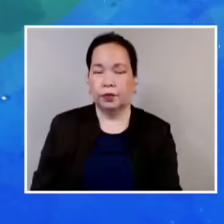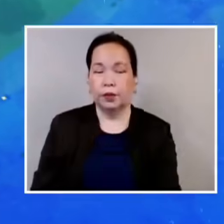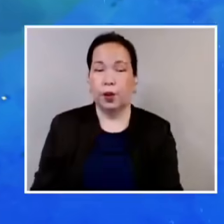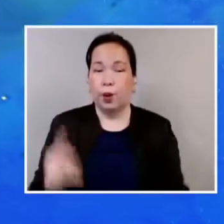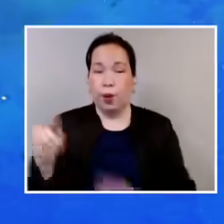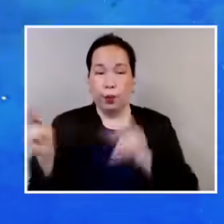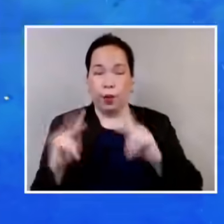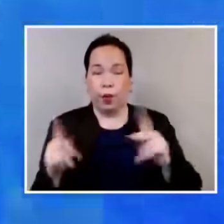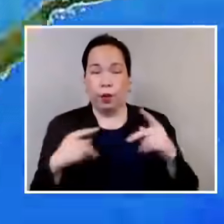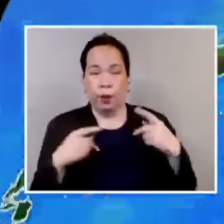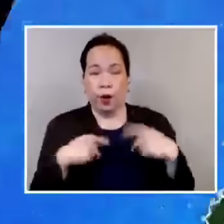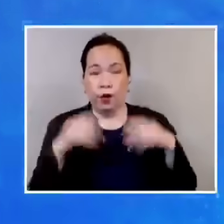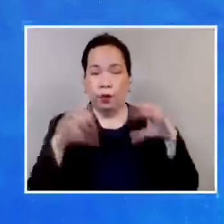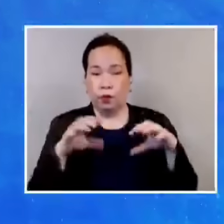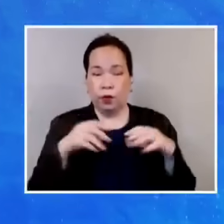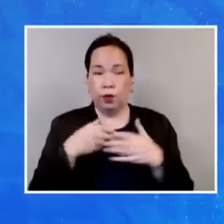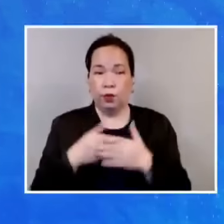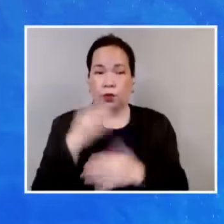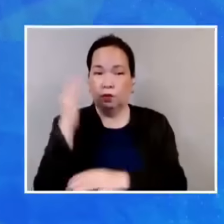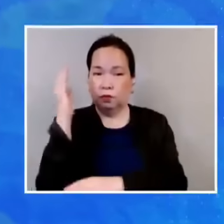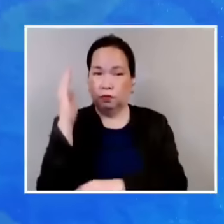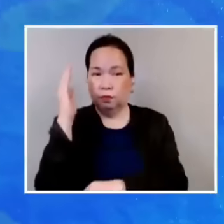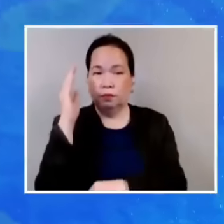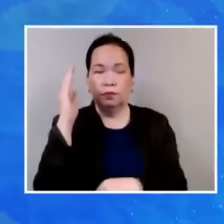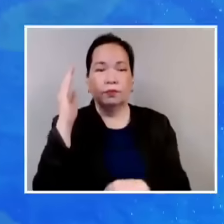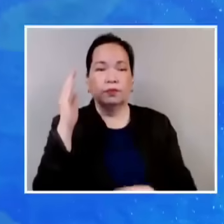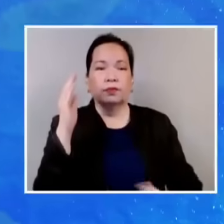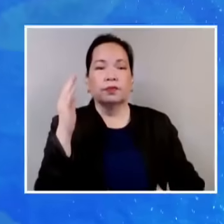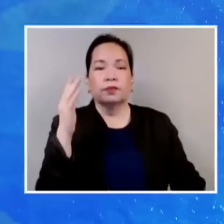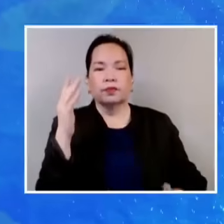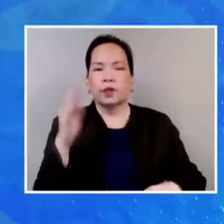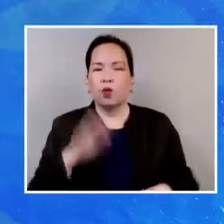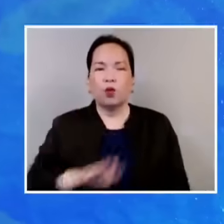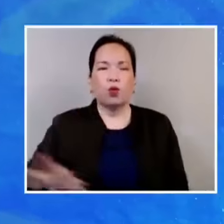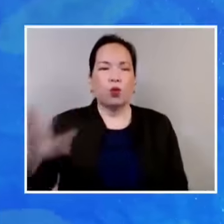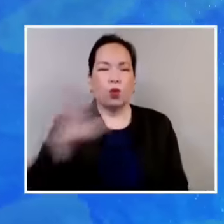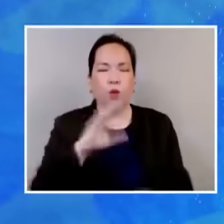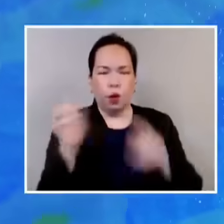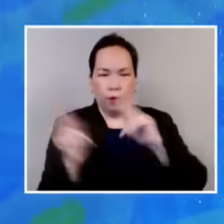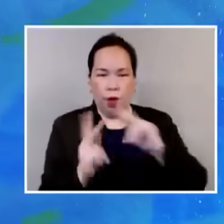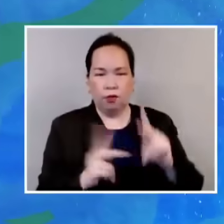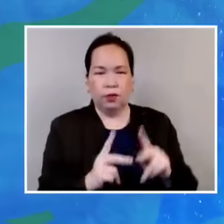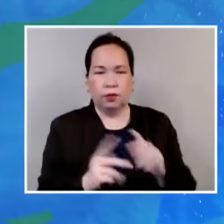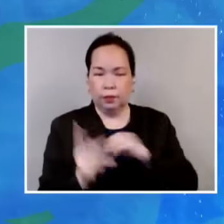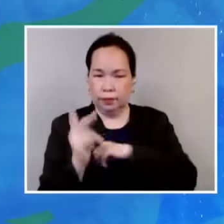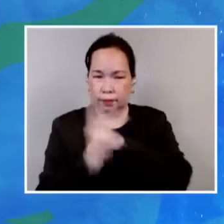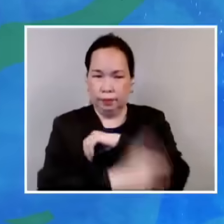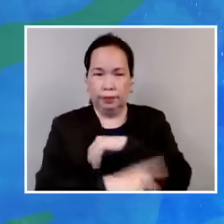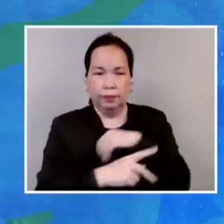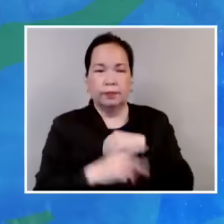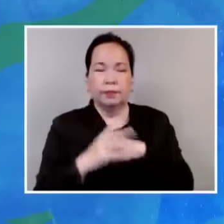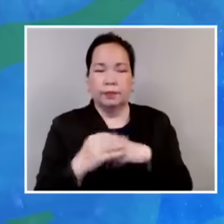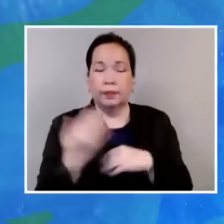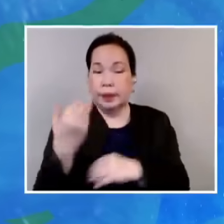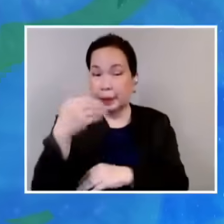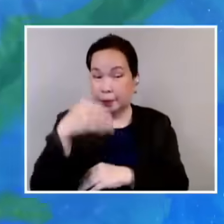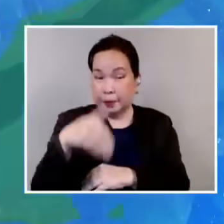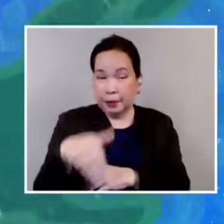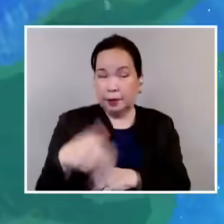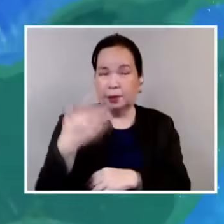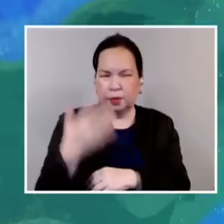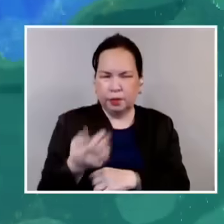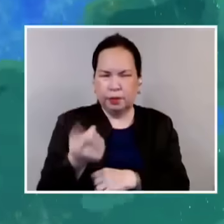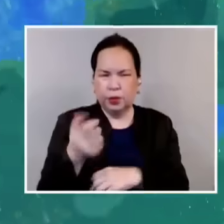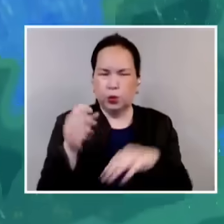mula bago magtanghali hanggang hapon sa halos buong probinsya at pagsapit naman ng gabi ay medyo maulan pa po sa